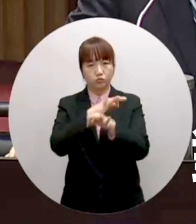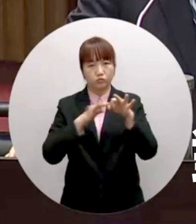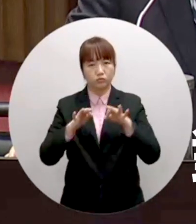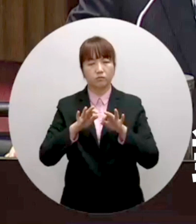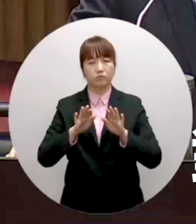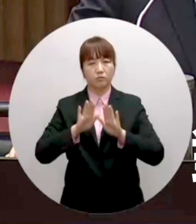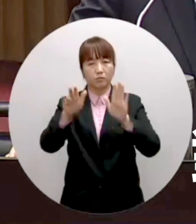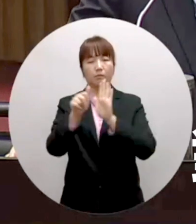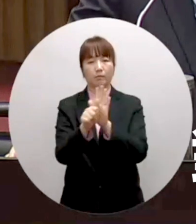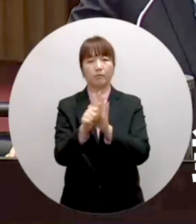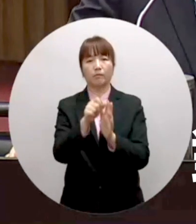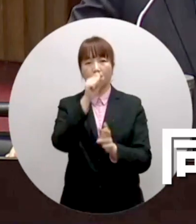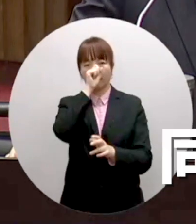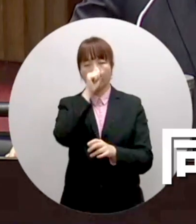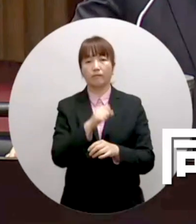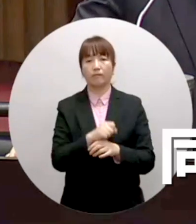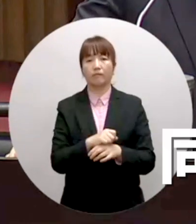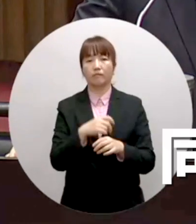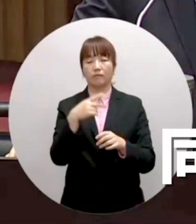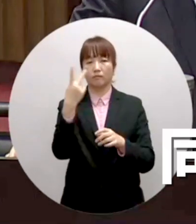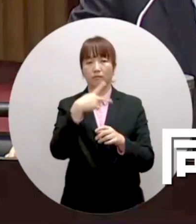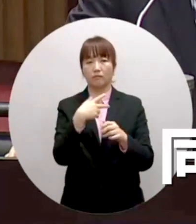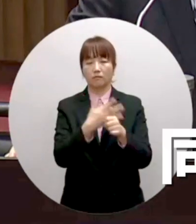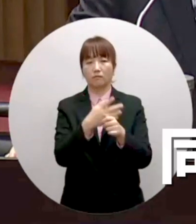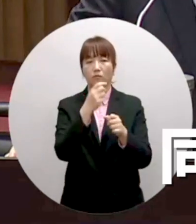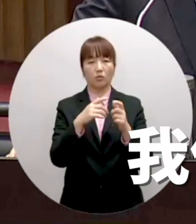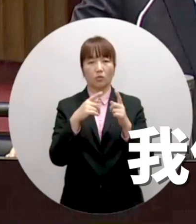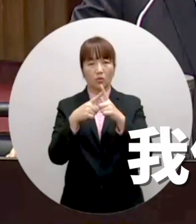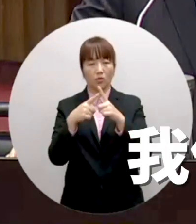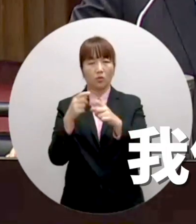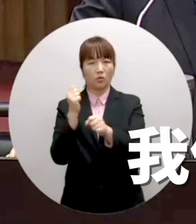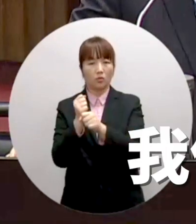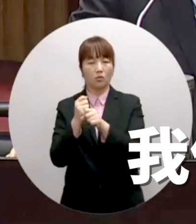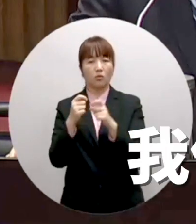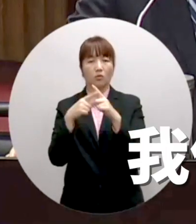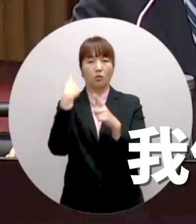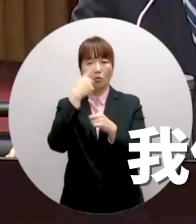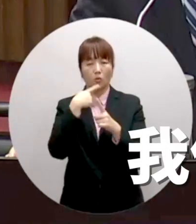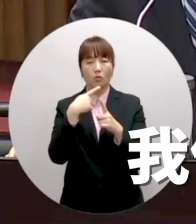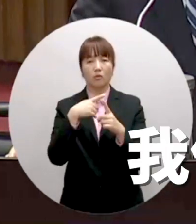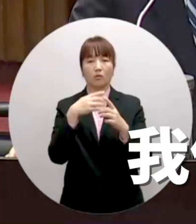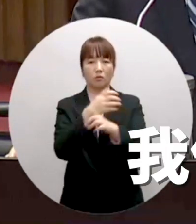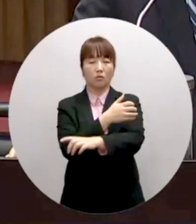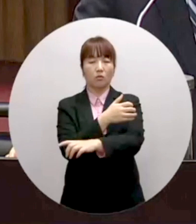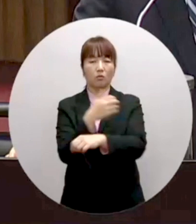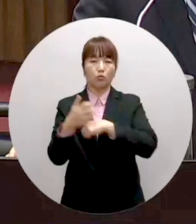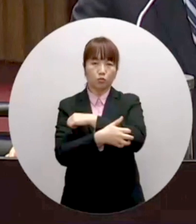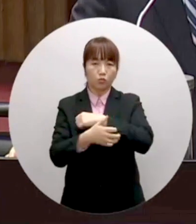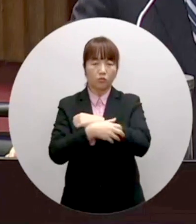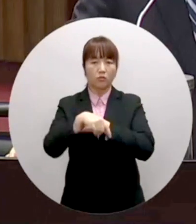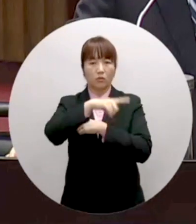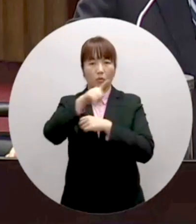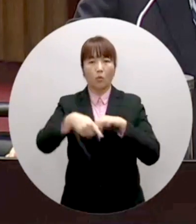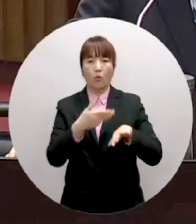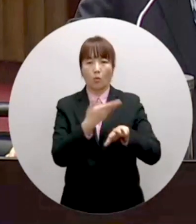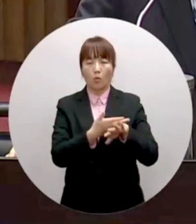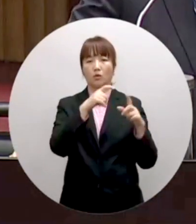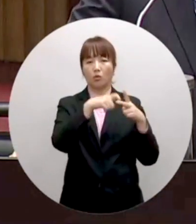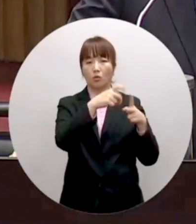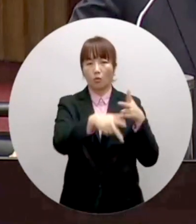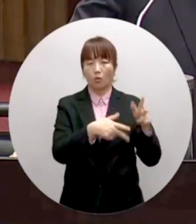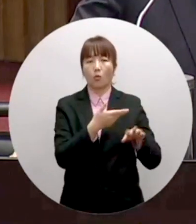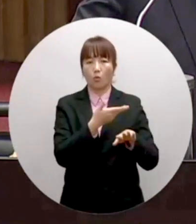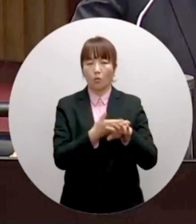湾才是最有利，同时也提供就业机会，及我们的辛苦的劳工朋友能够安心工